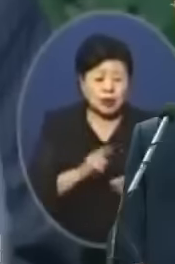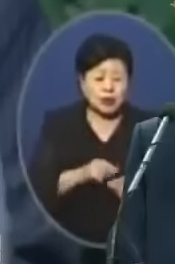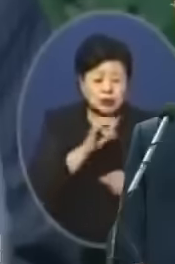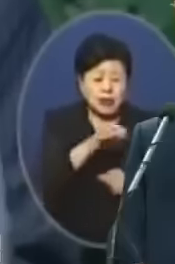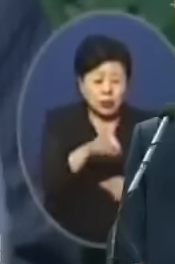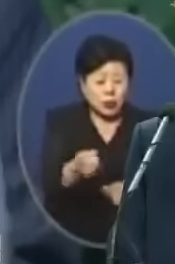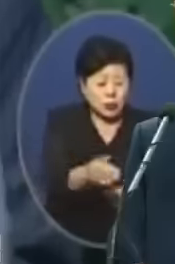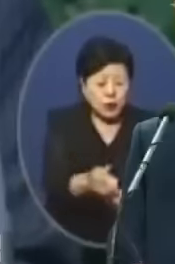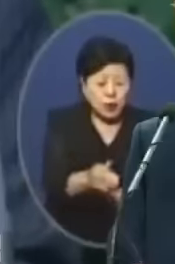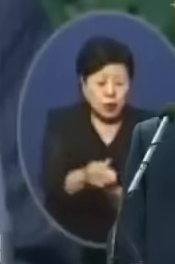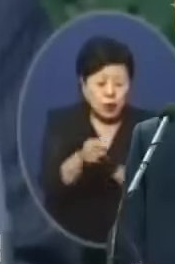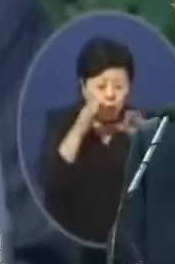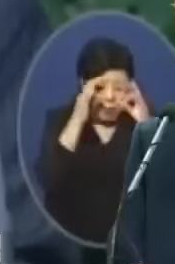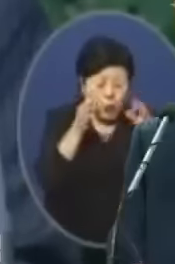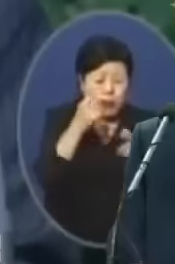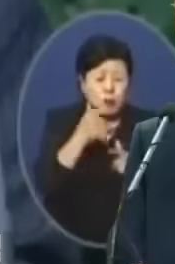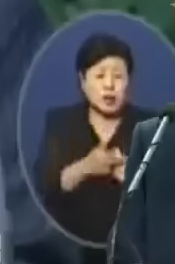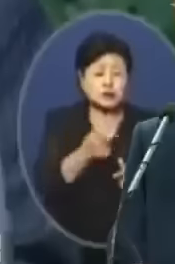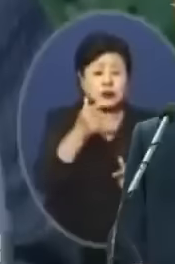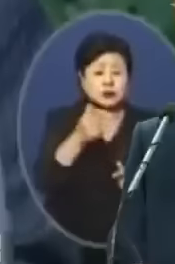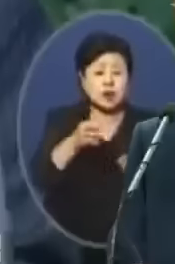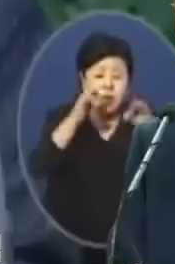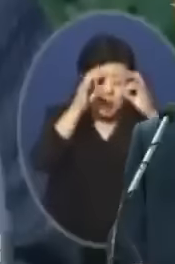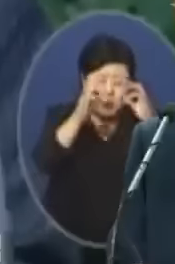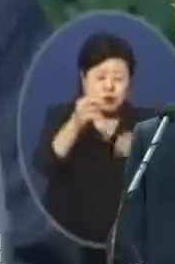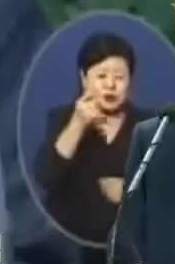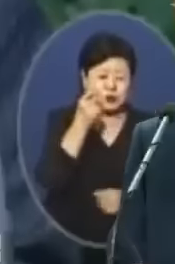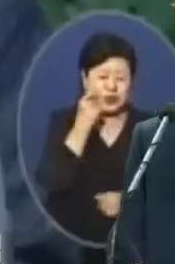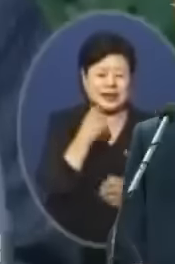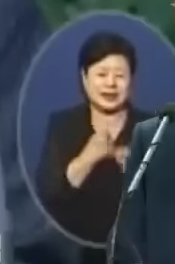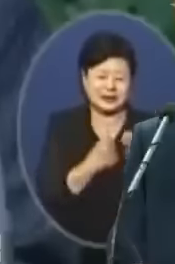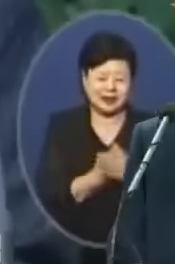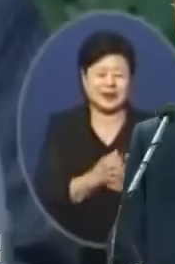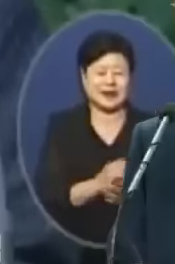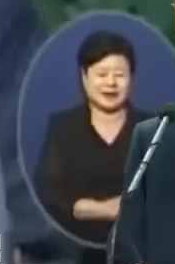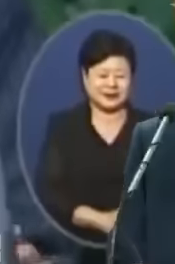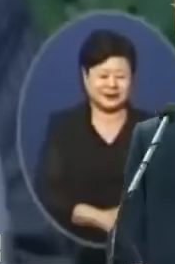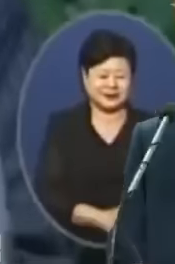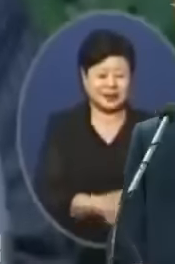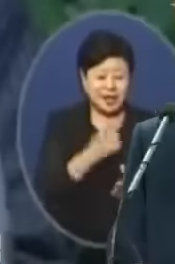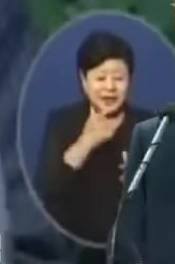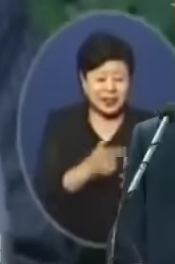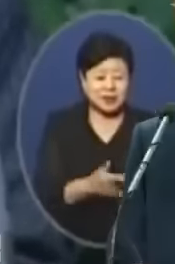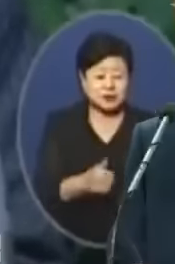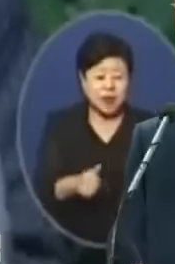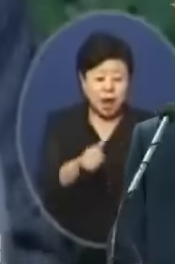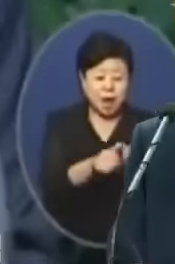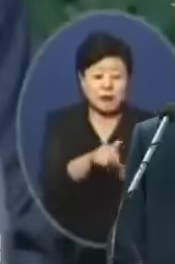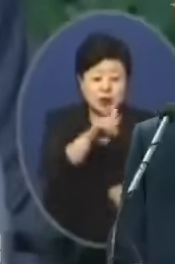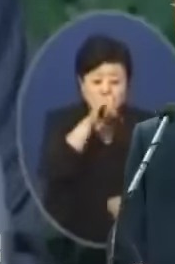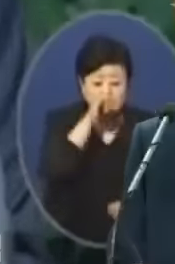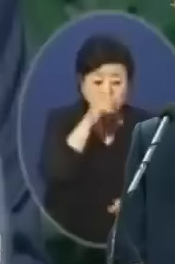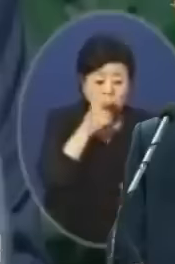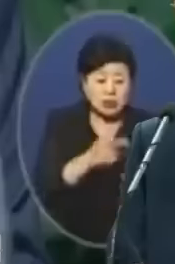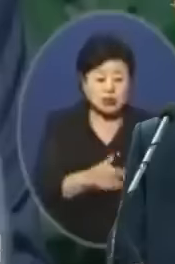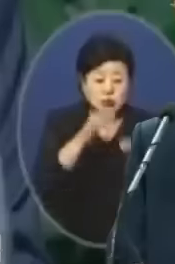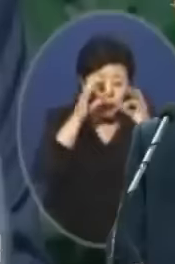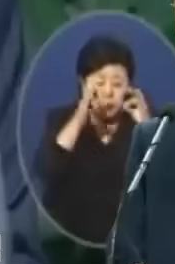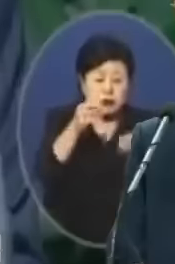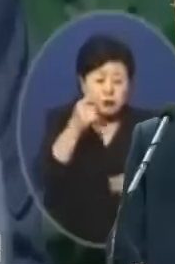보이지 예수님은 보이지 않았었습니다. 예수님과 같이 있는데